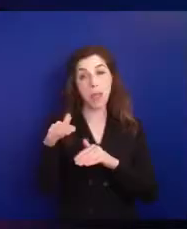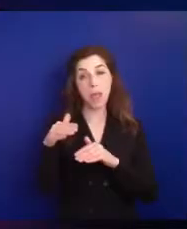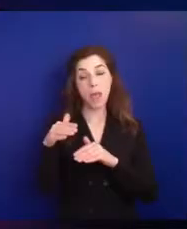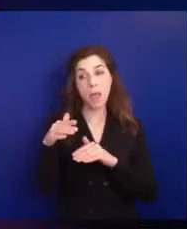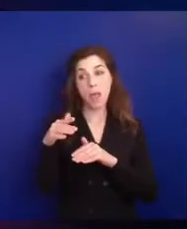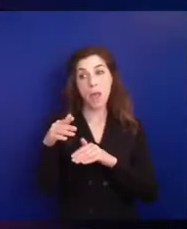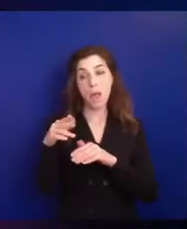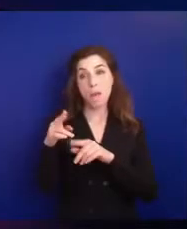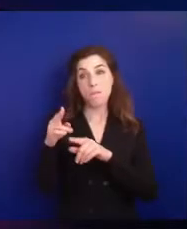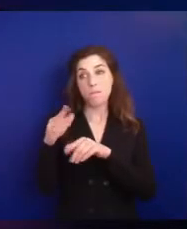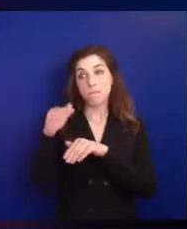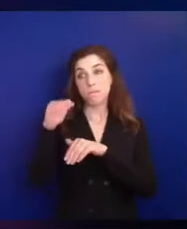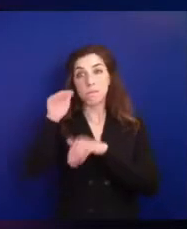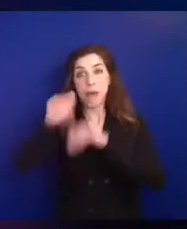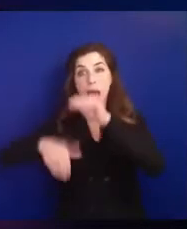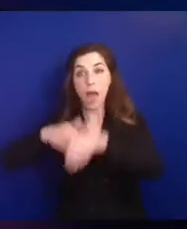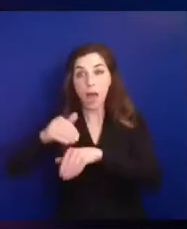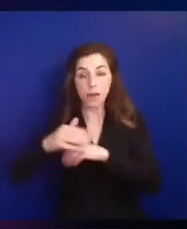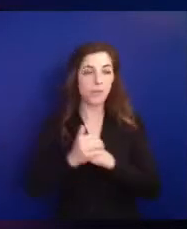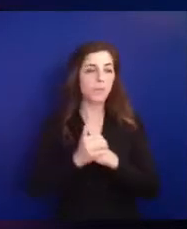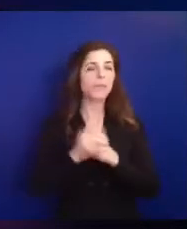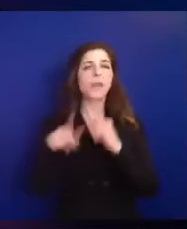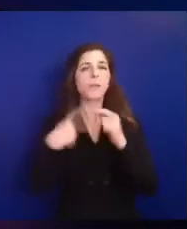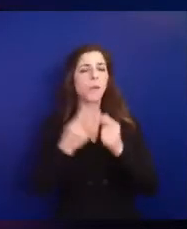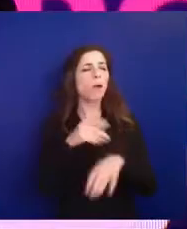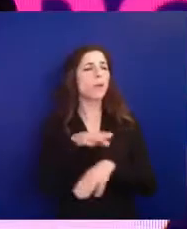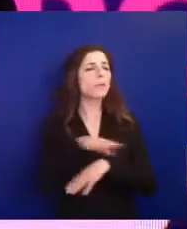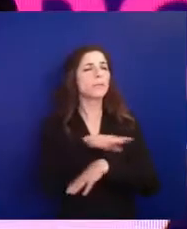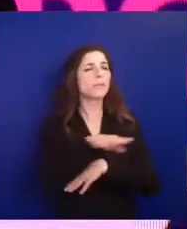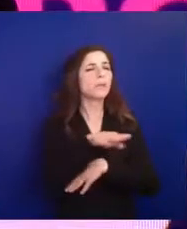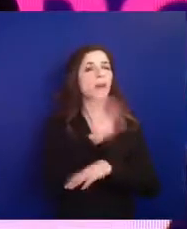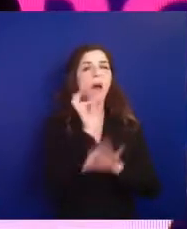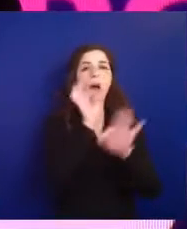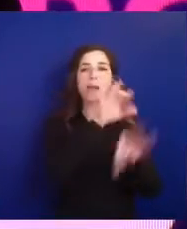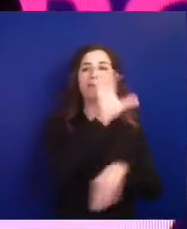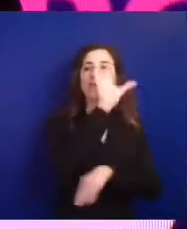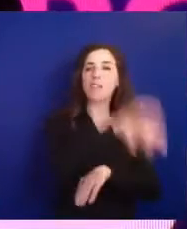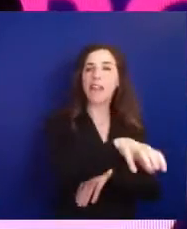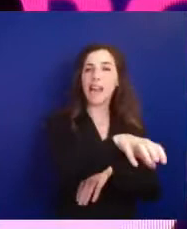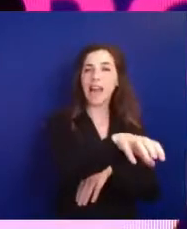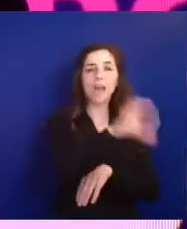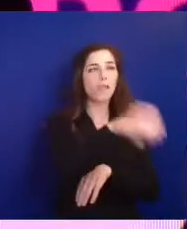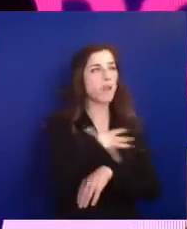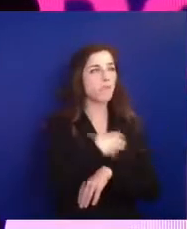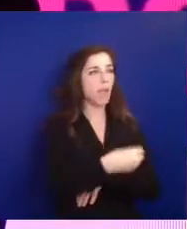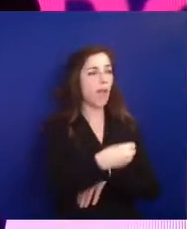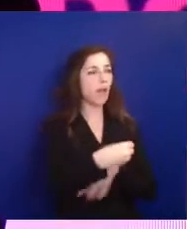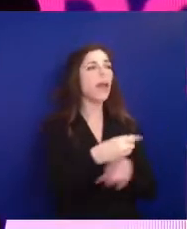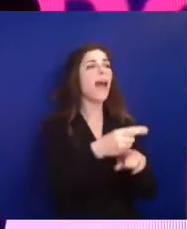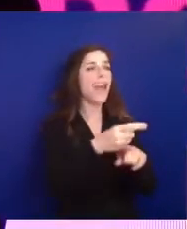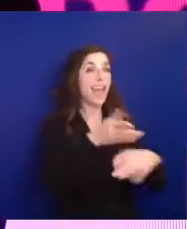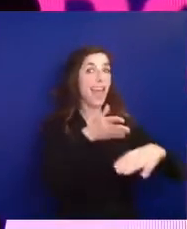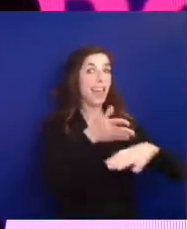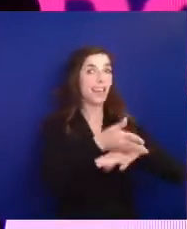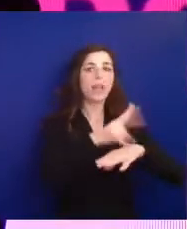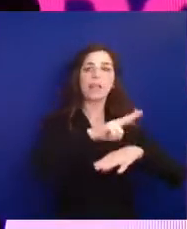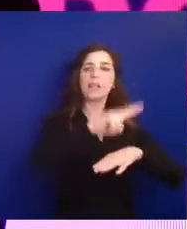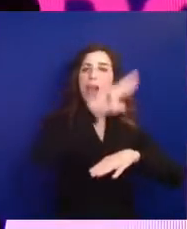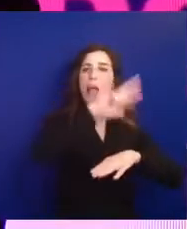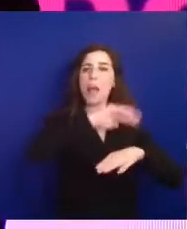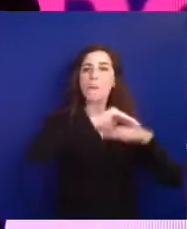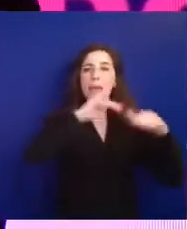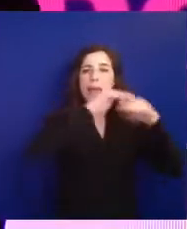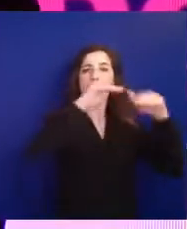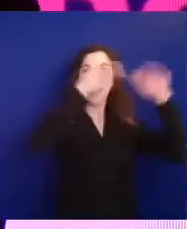davanti a una villa era bianca a tre piani all'entrata vi era una porta a vetri con infissi di legno marrone ci